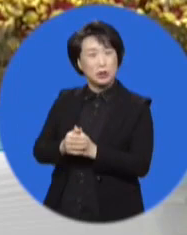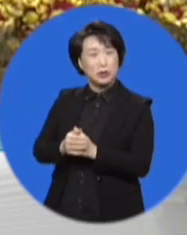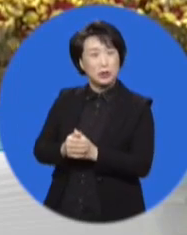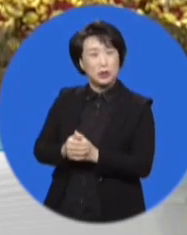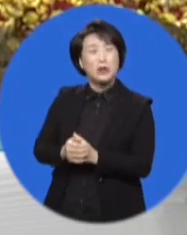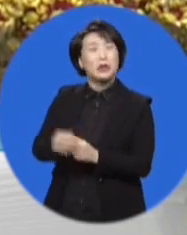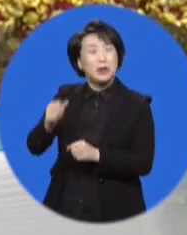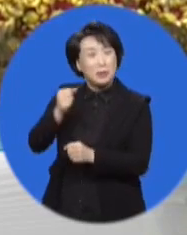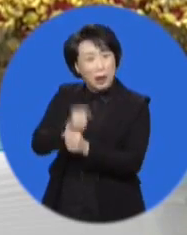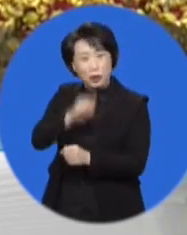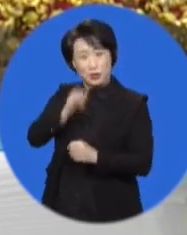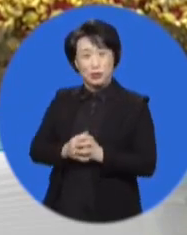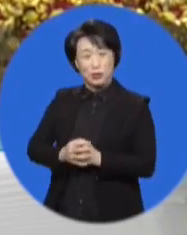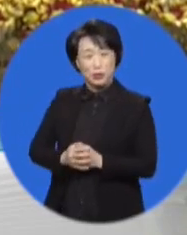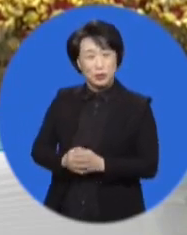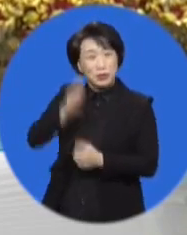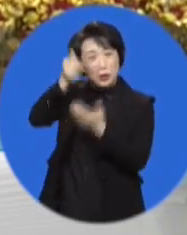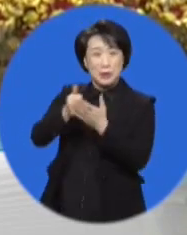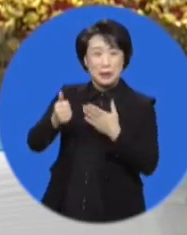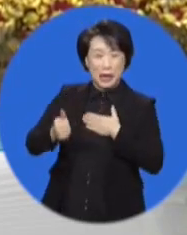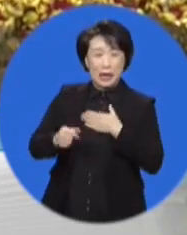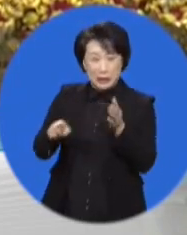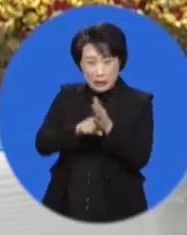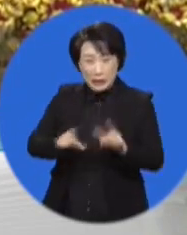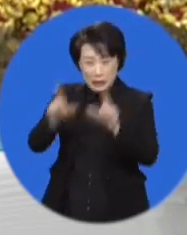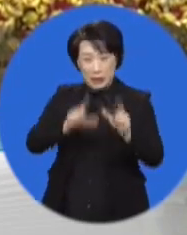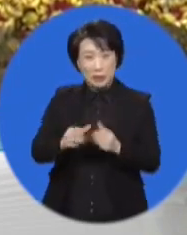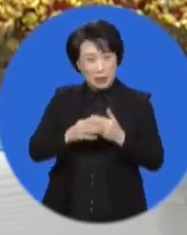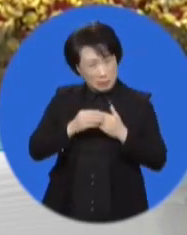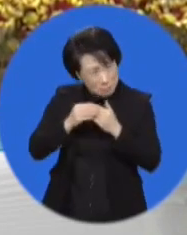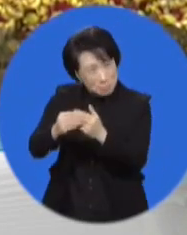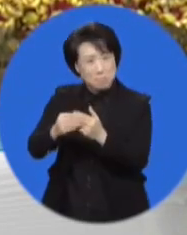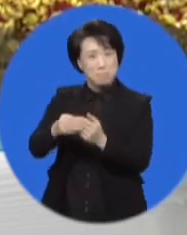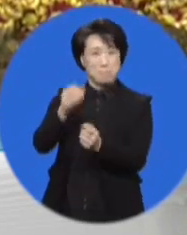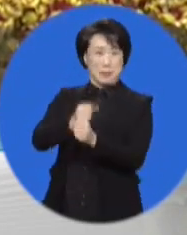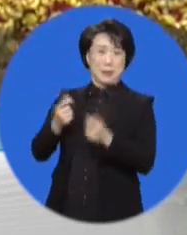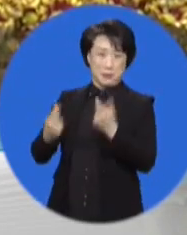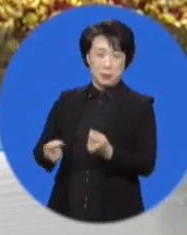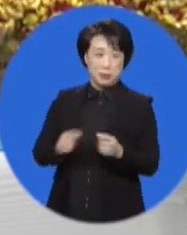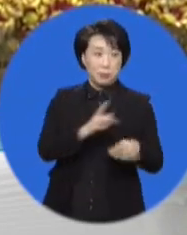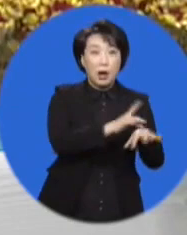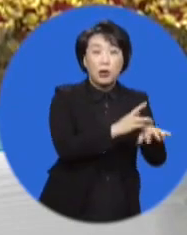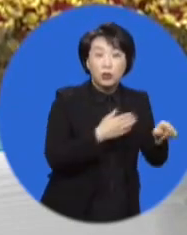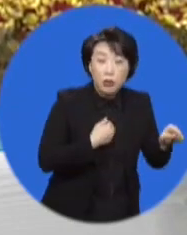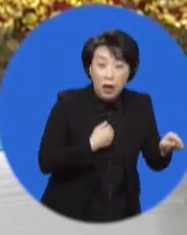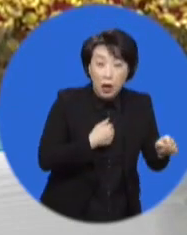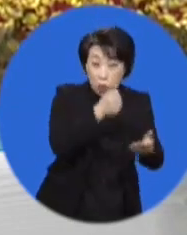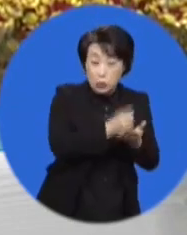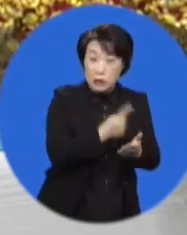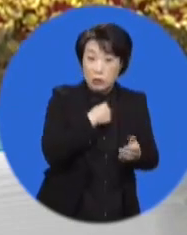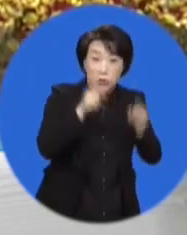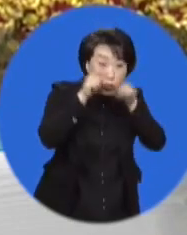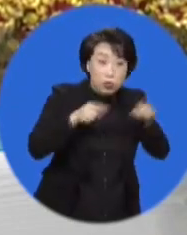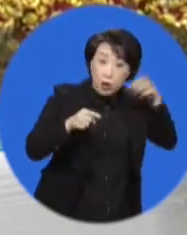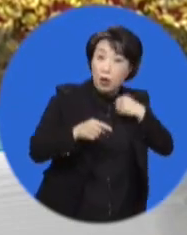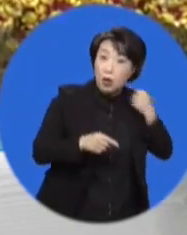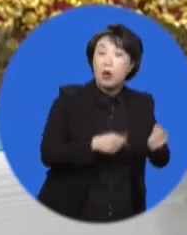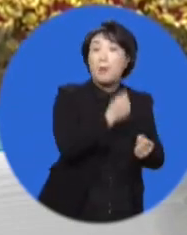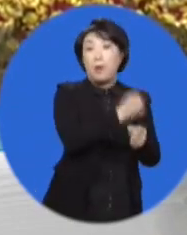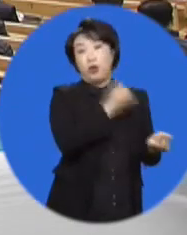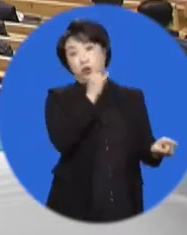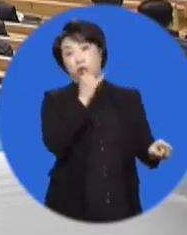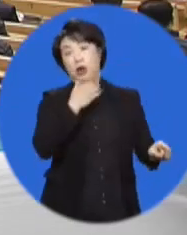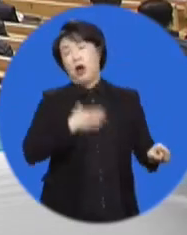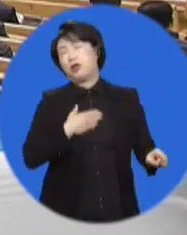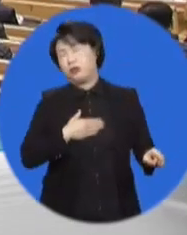갖도록 만들고 성령이 나를 신앙생활하도록 만들듯이 마귀도 죄지어 지옥 보내도록 만든다는